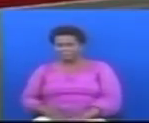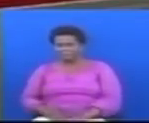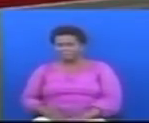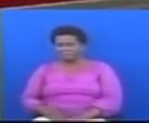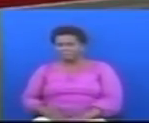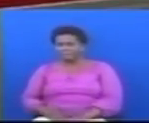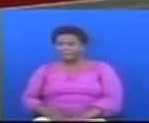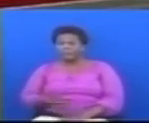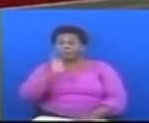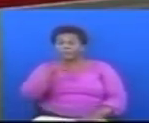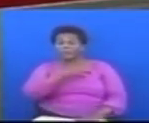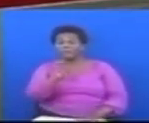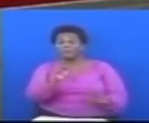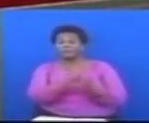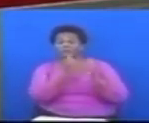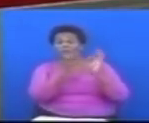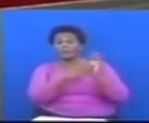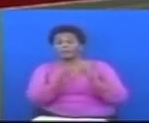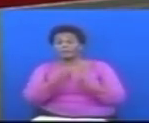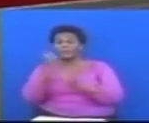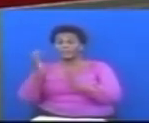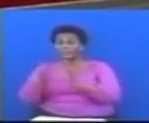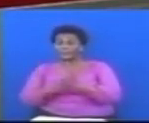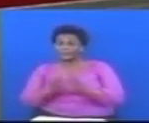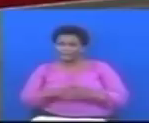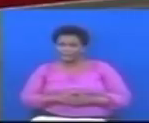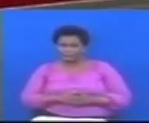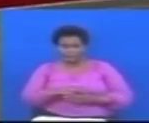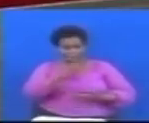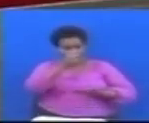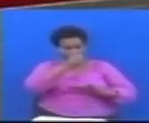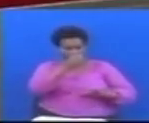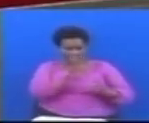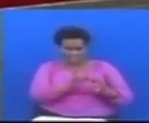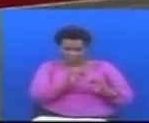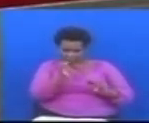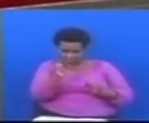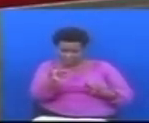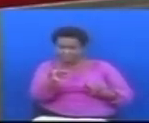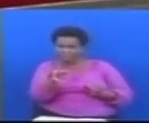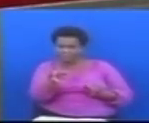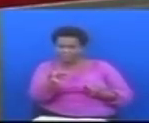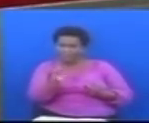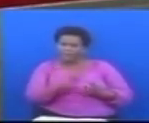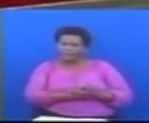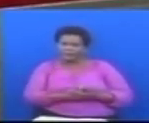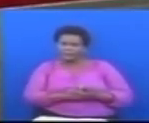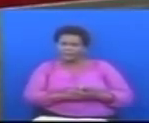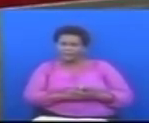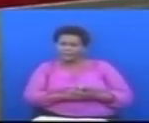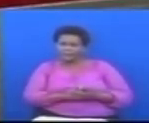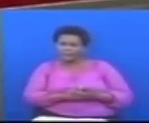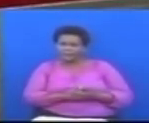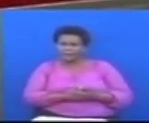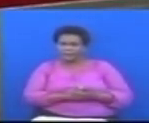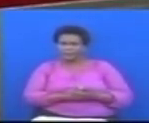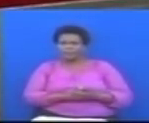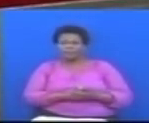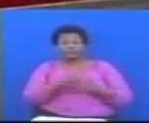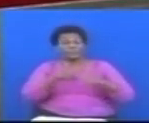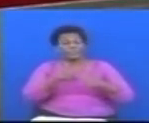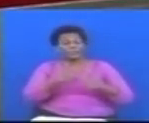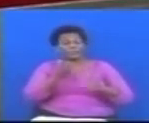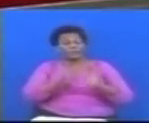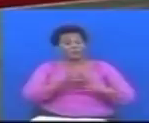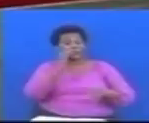fedha 2018-19 tunayo bajeti, Mheshimiwa Naibu Spika, harakati za kuanza kujenga kilomita 50